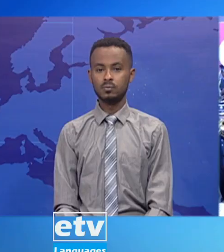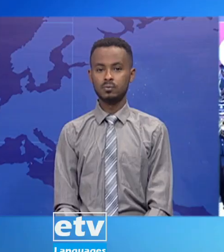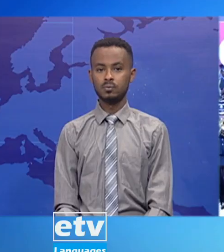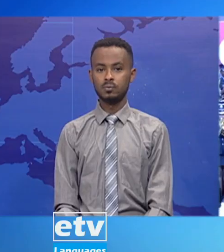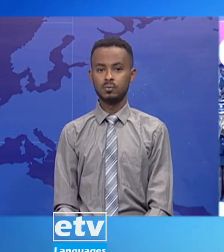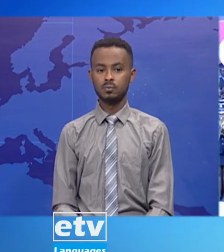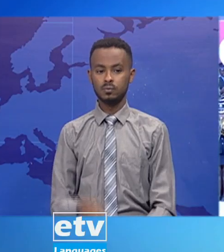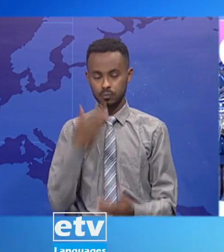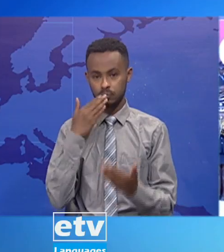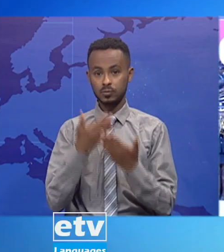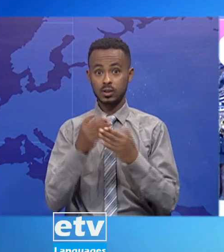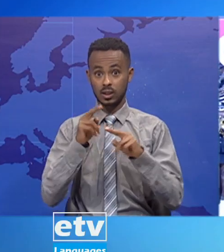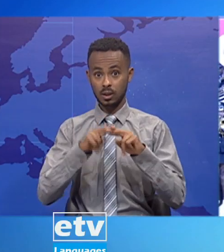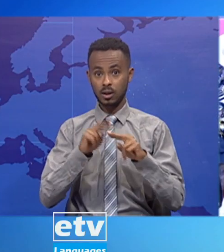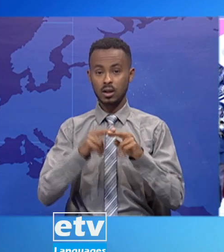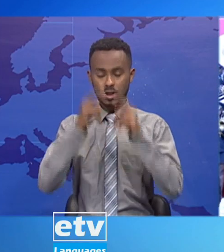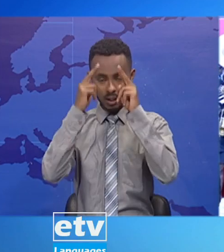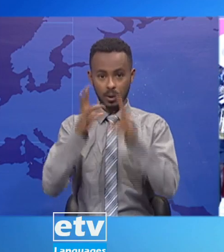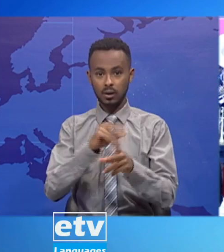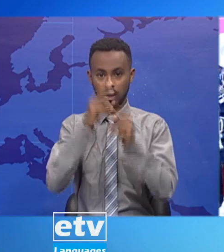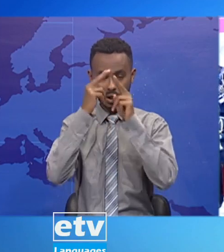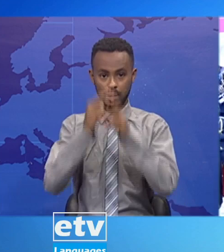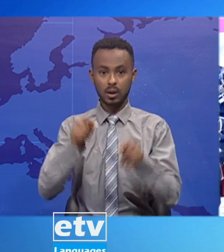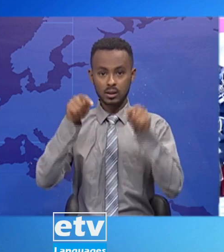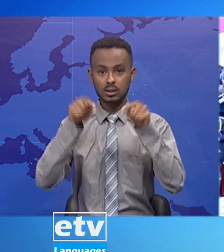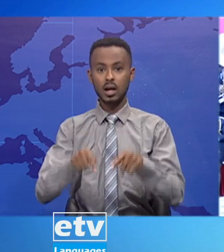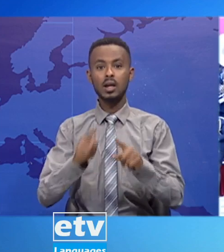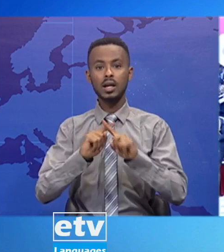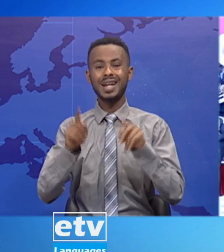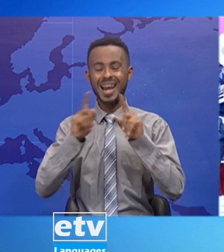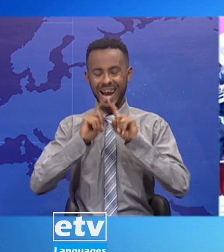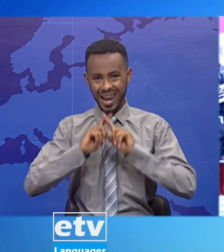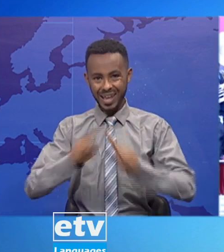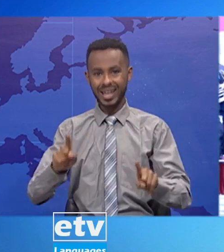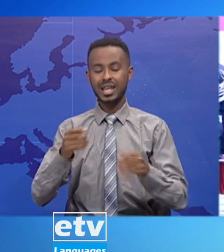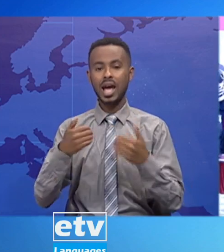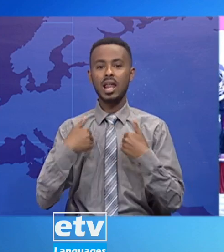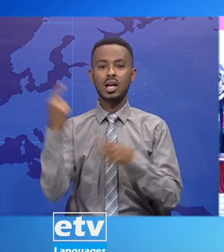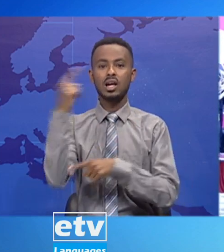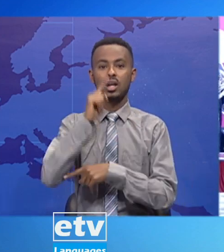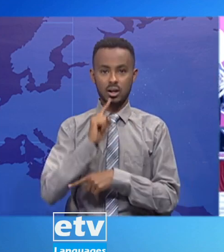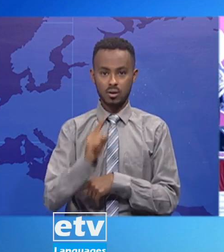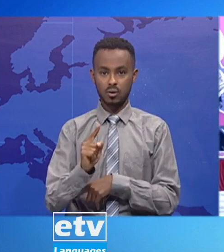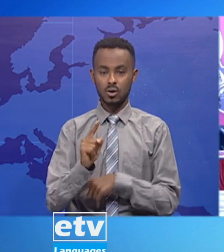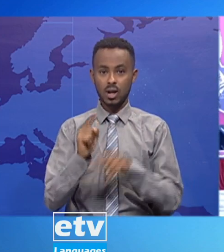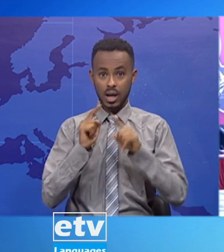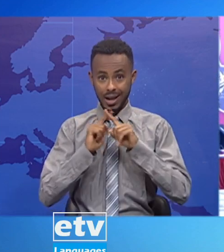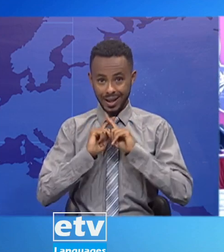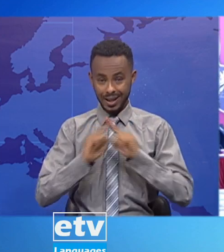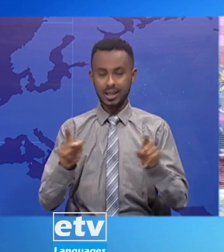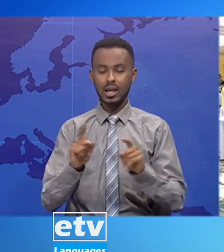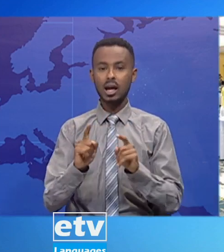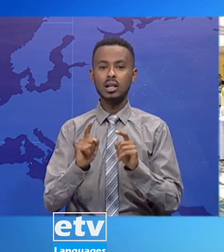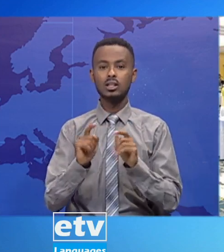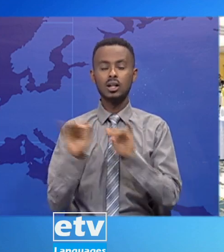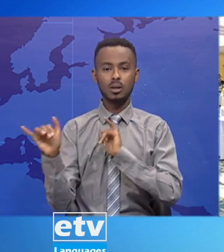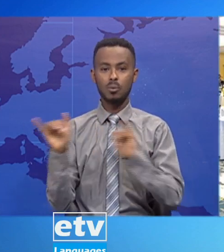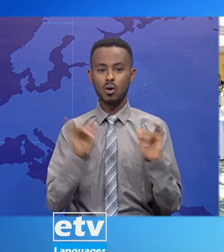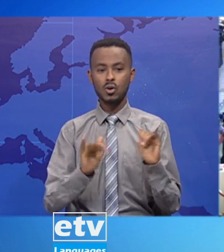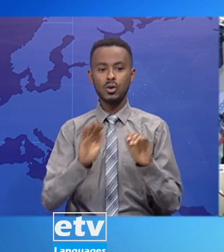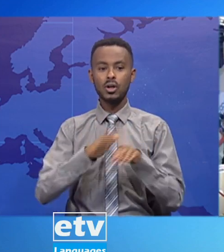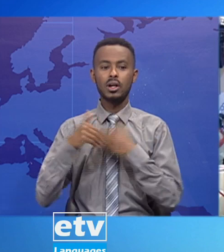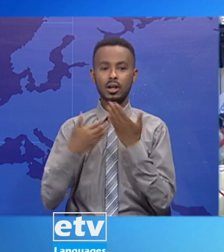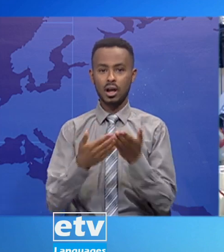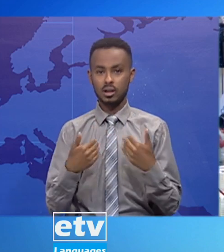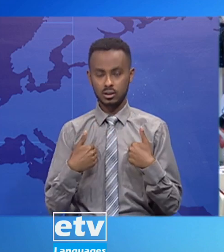እናመሰግናለን። እንቀመጣለን። ክብራትና ክብራን፣ ዛሬ ግን ለየት ያለ ቀን ነው። ለየት ያለሽ ደግሞ